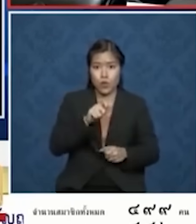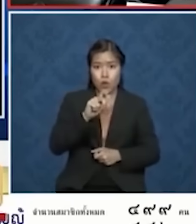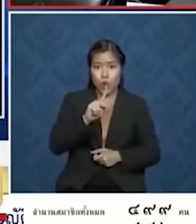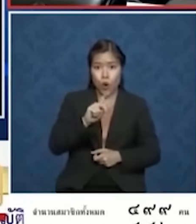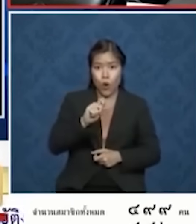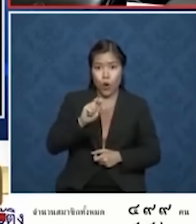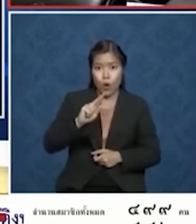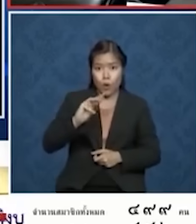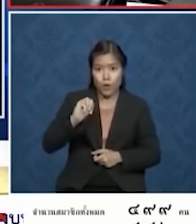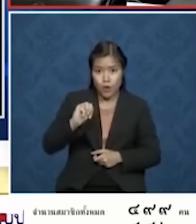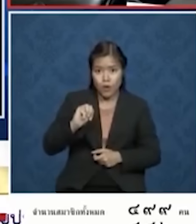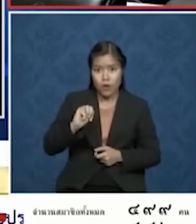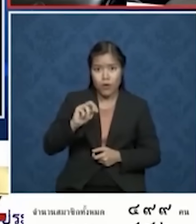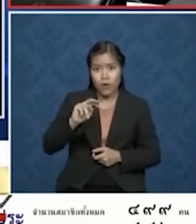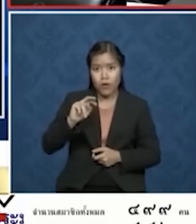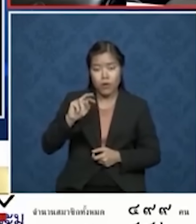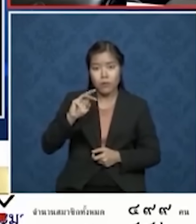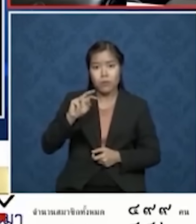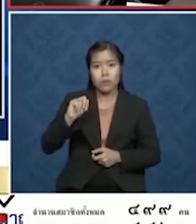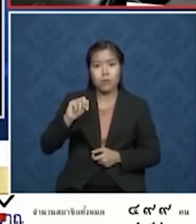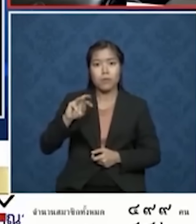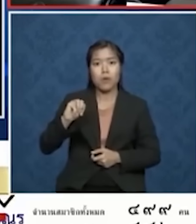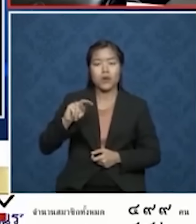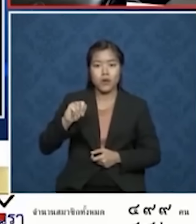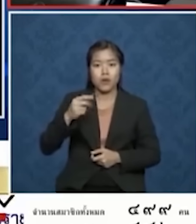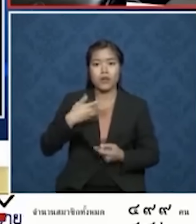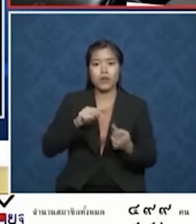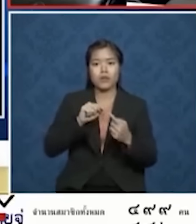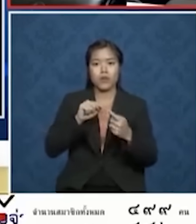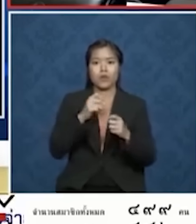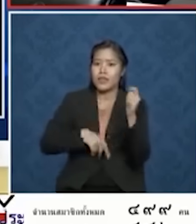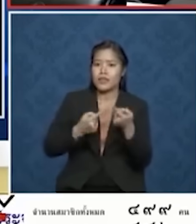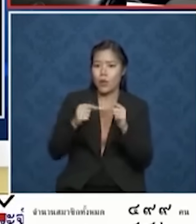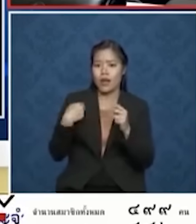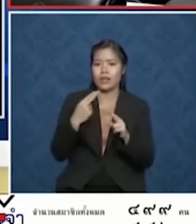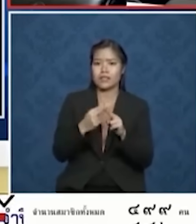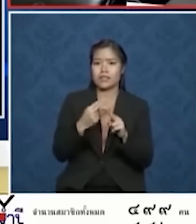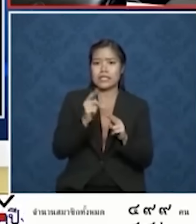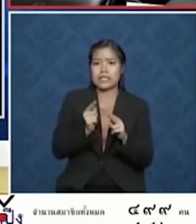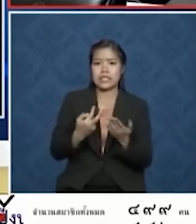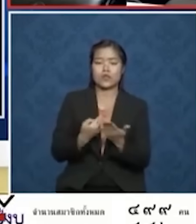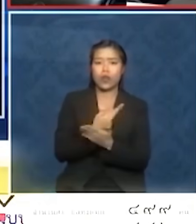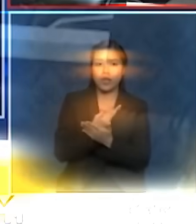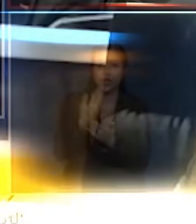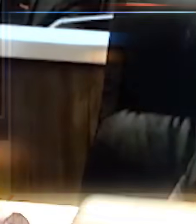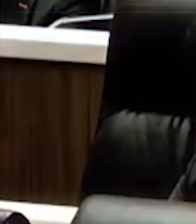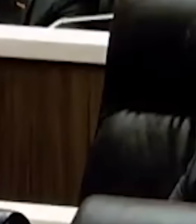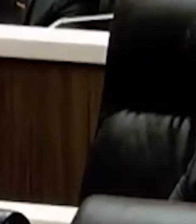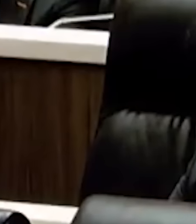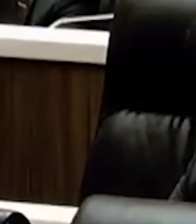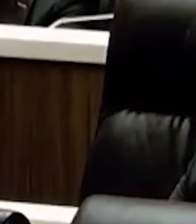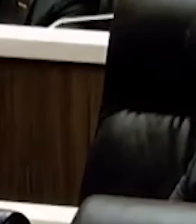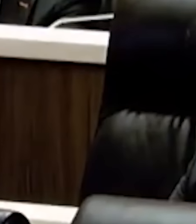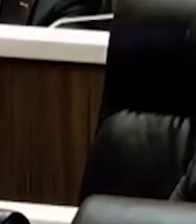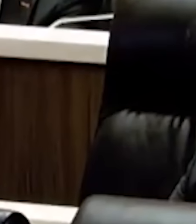ขึ้น 6.5% โดยส่วนตัวมองว่างบดังกล่าวสามารถปรับลดได้ถึง 1,032 ล้านบาทโดย